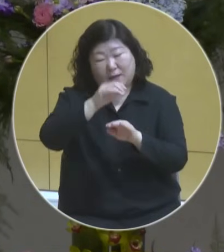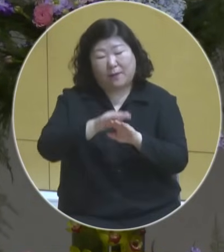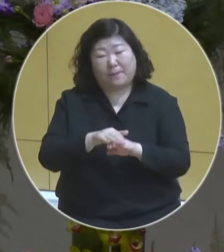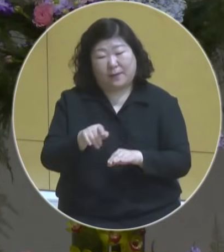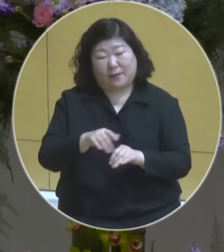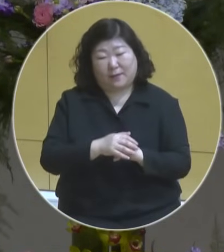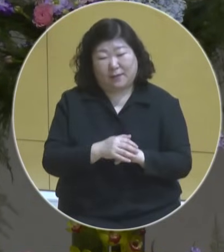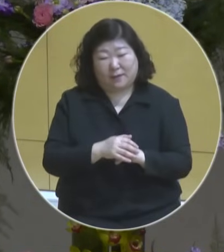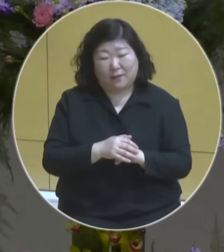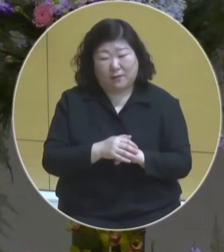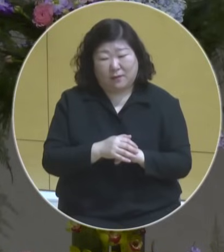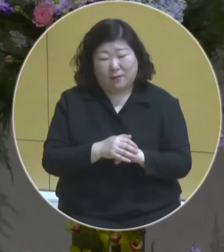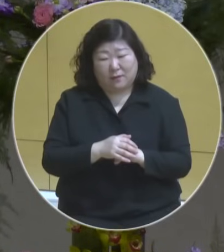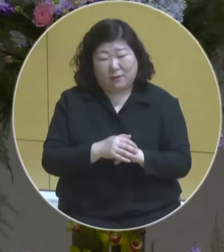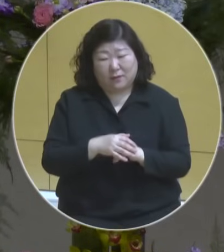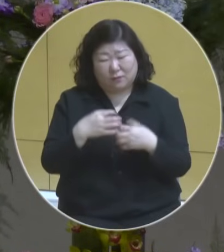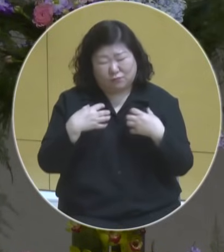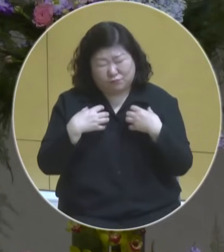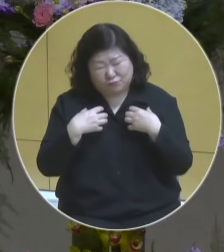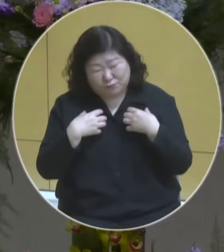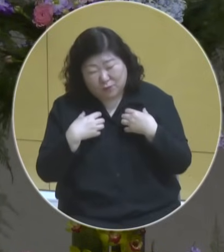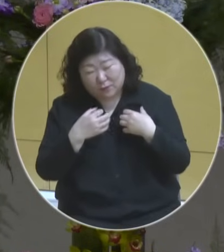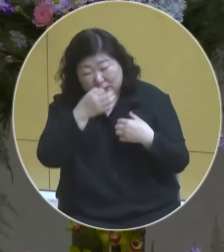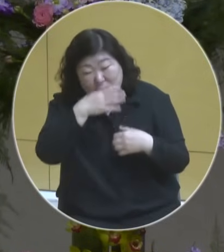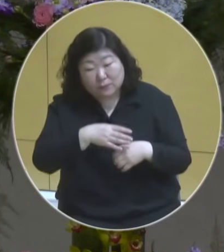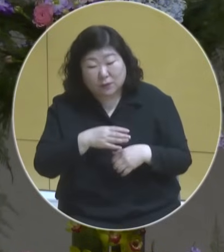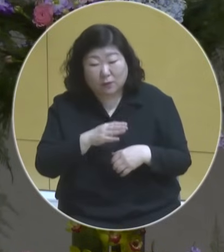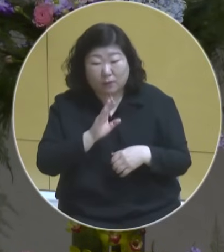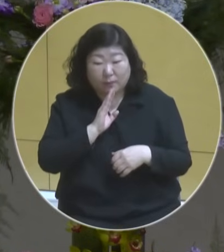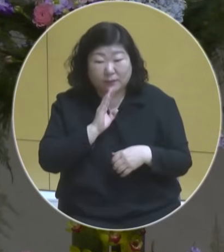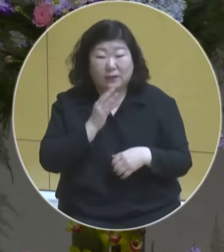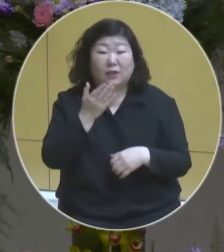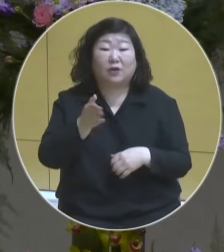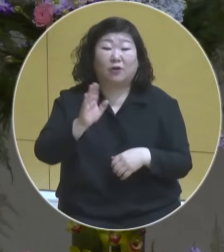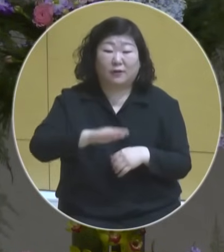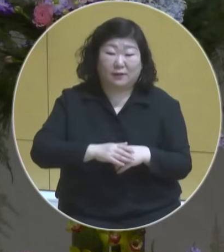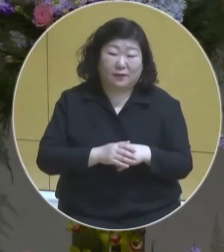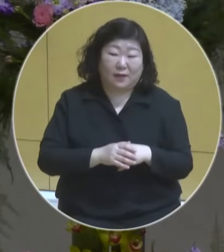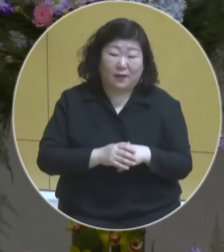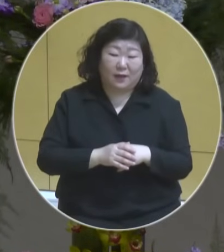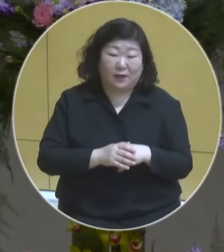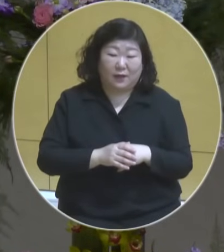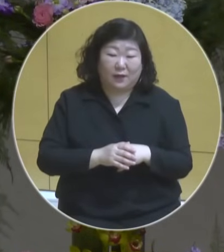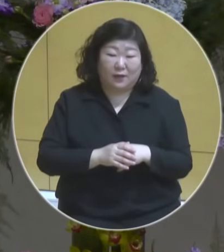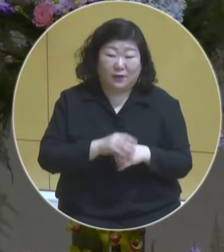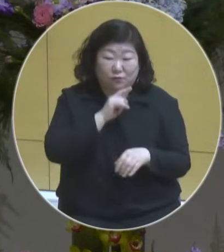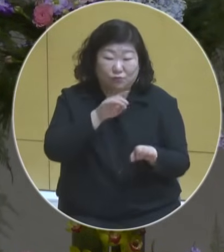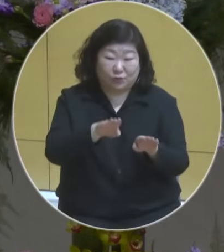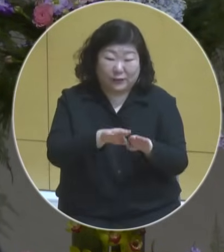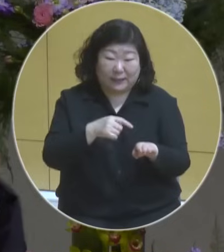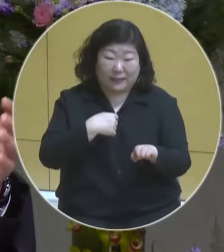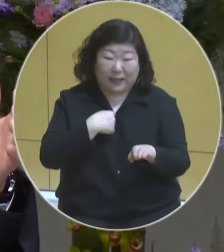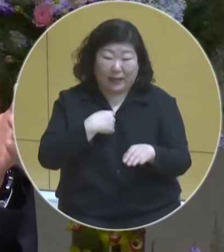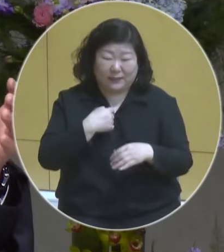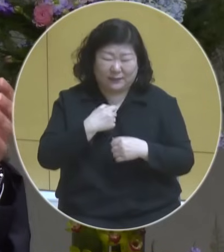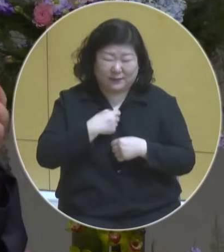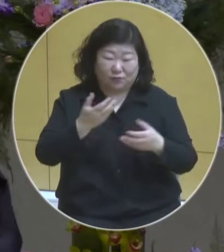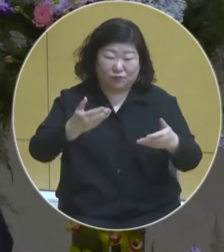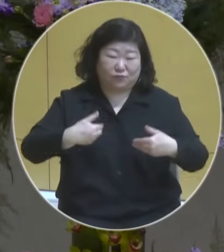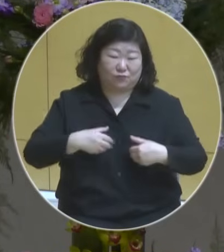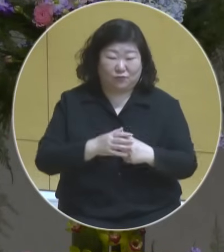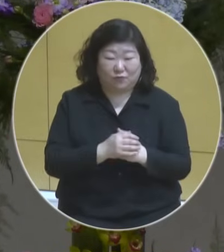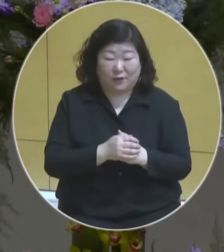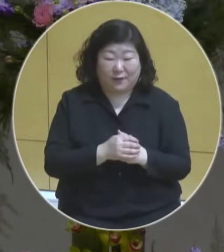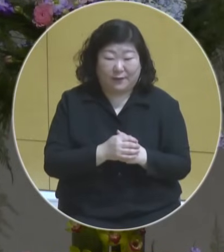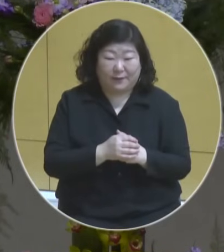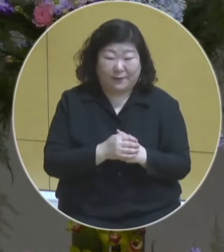힘들게 느껴지지만 그것이 아니라 사실은 나를 지키는 겁니다 내가 주일을 지켰는데 살아온 삶을